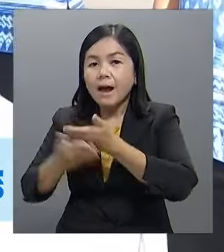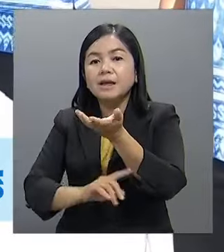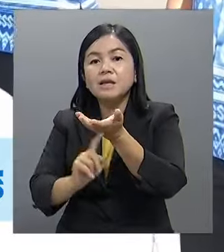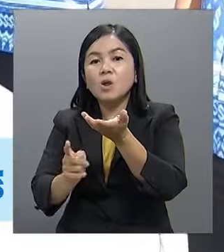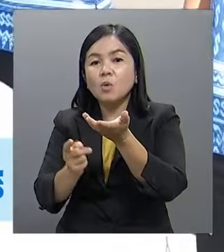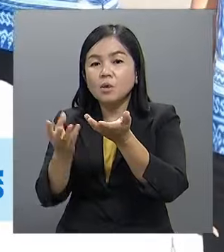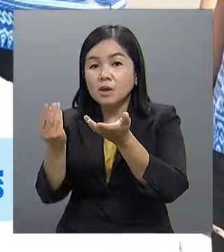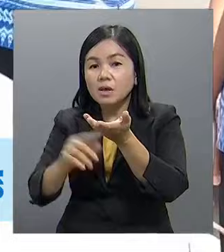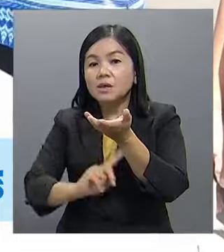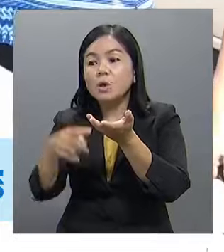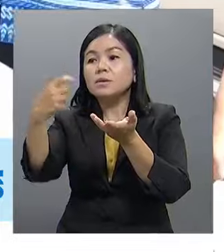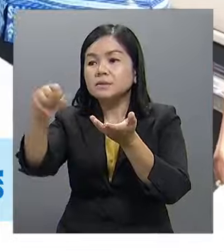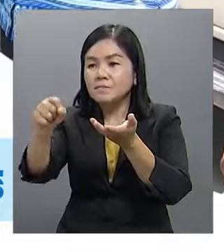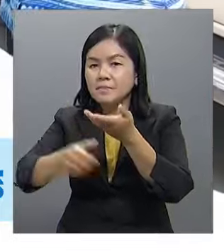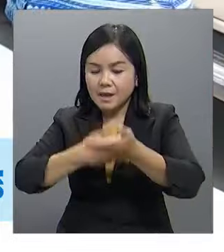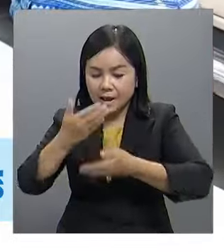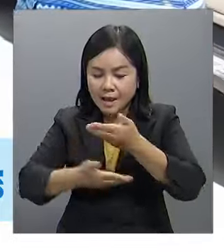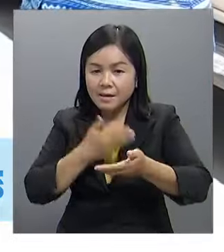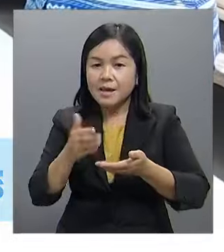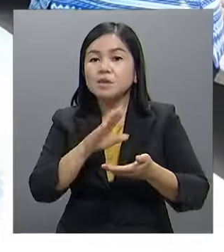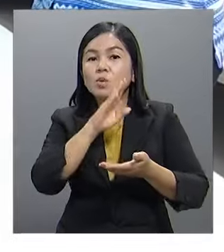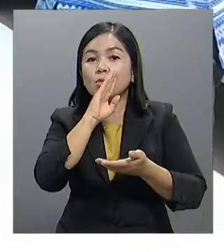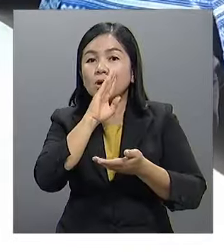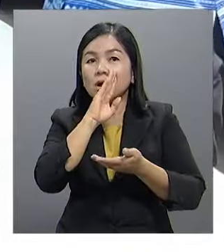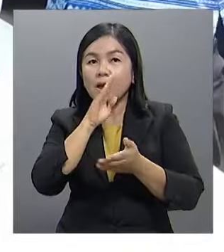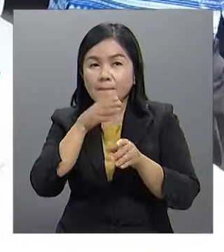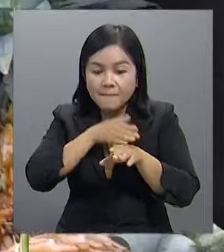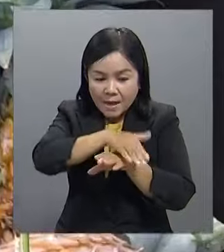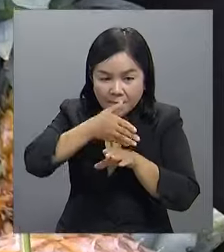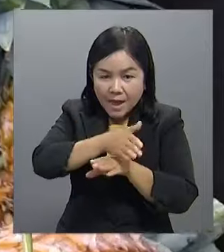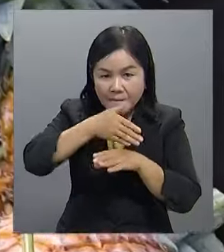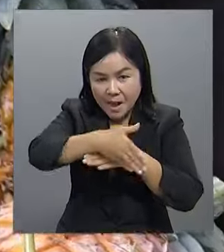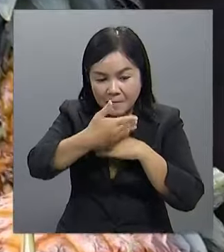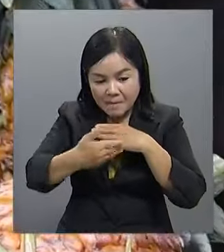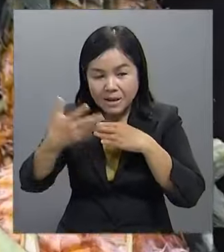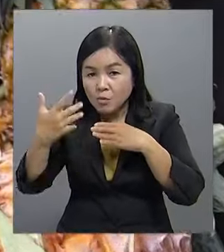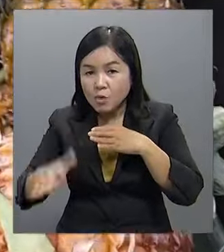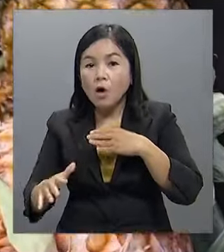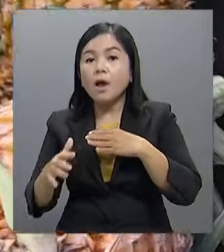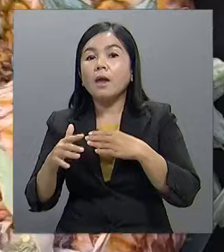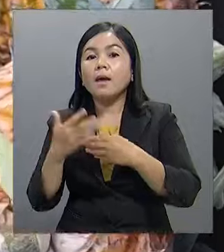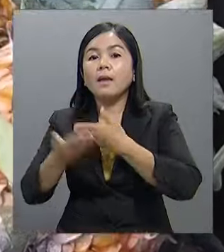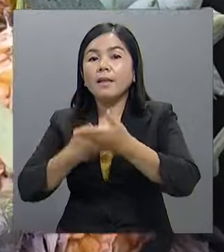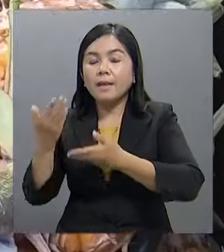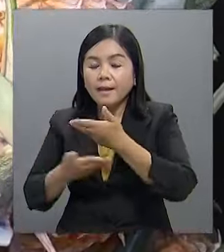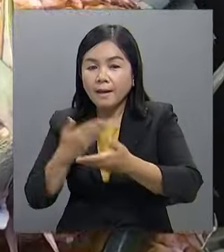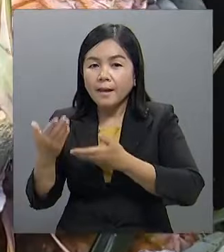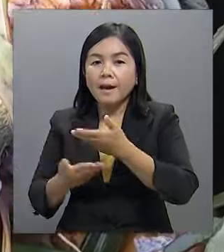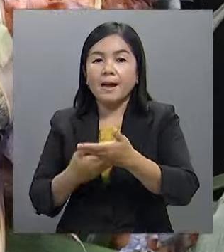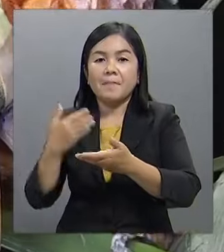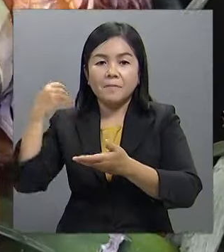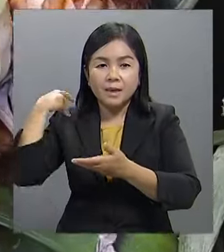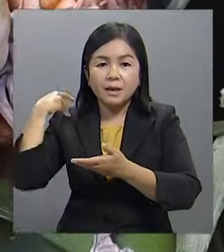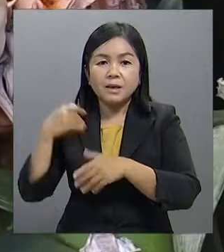10บาทถ้าเป็นแบบพร้อมกินขอค่าหั่นให้เขานิดนึงนะคุณผู้ชมนะ ให้ไปเลย20เรายังไม่รู้สึกว่าแพงเลยอ่ะ ก็เขาขายราคา20บาท